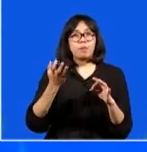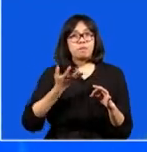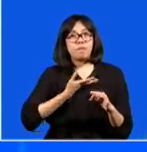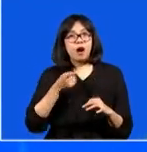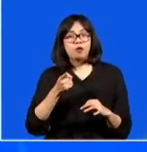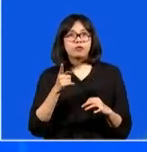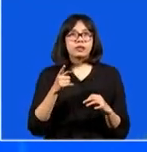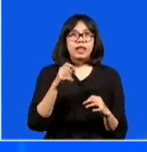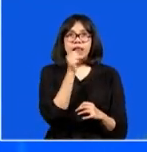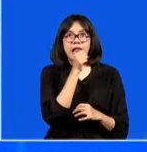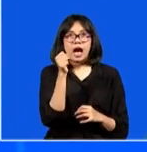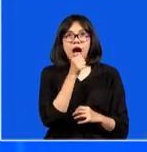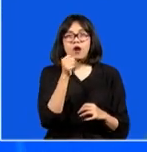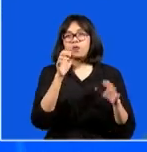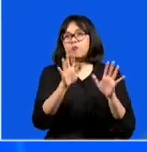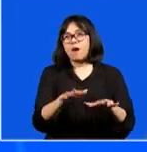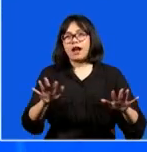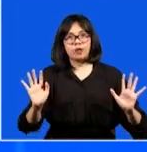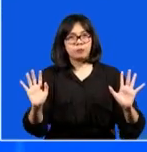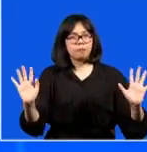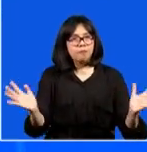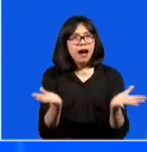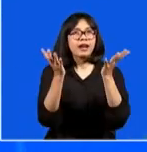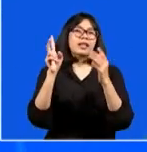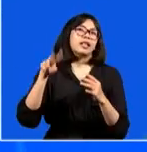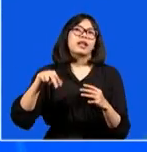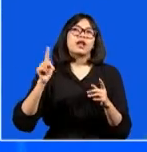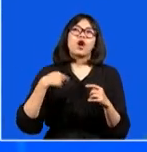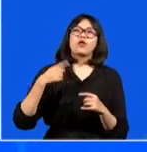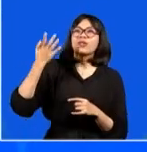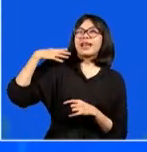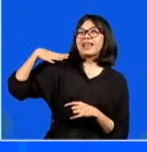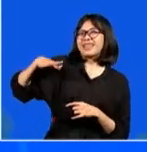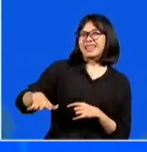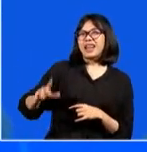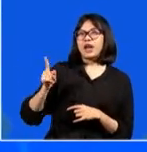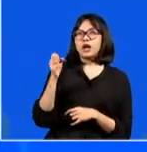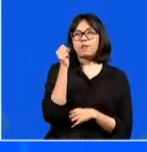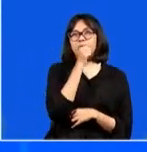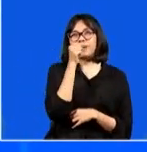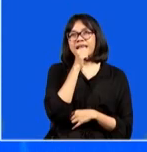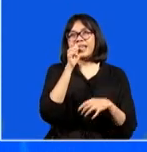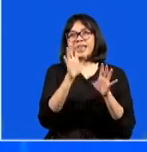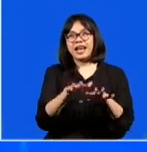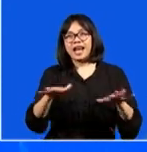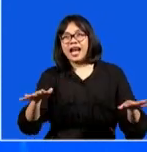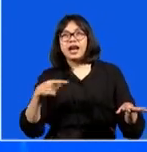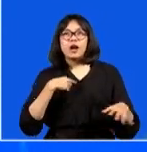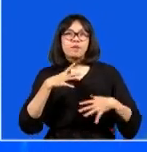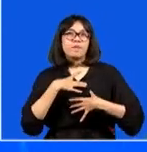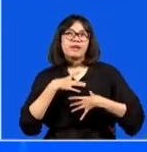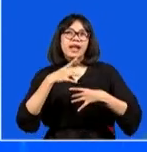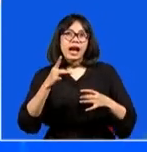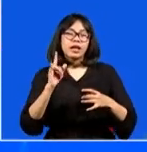kejayaan lagu-lagu anak Indonesia Kalau waktu saya kecilkan banyak tuh penyanyi-penyanyi anak-anak lagu anak yang menarik juga